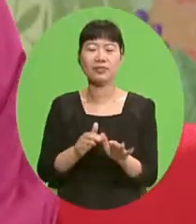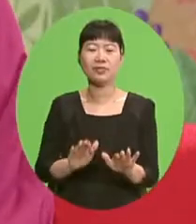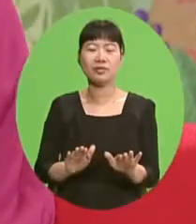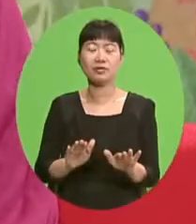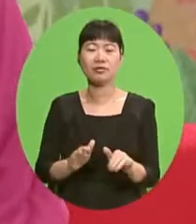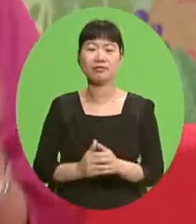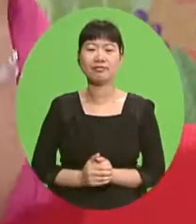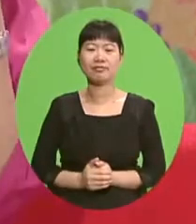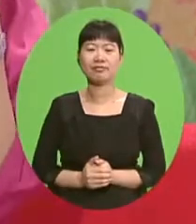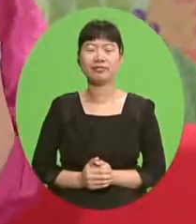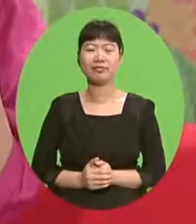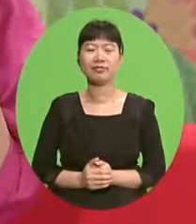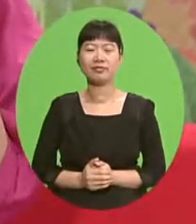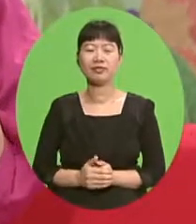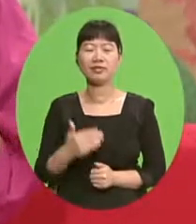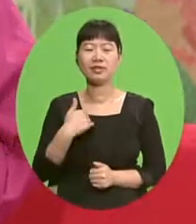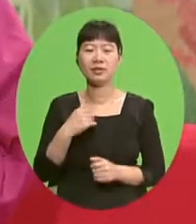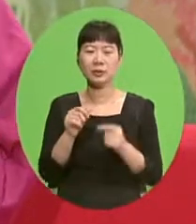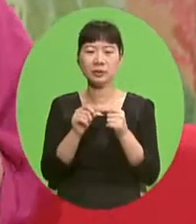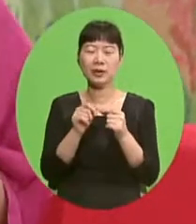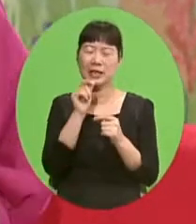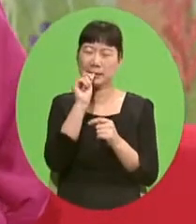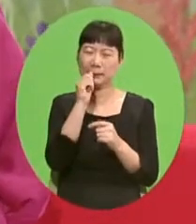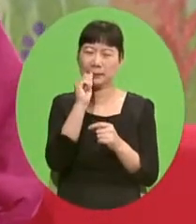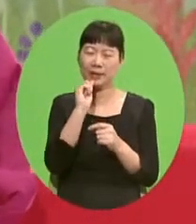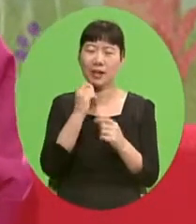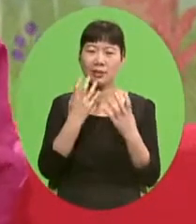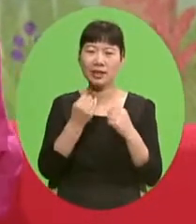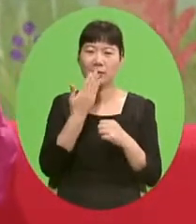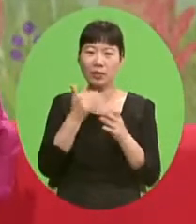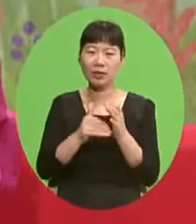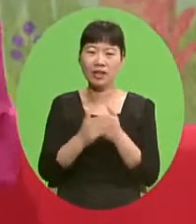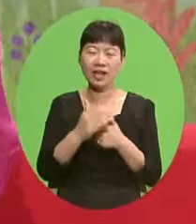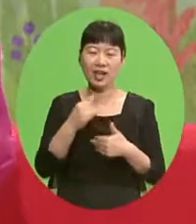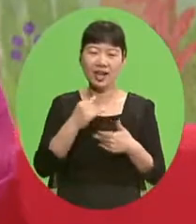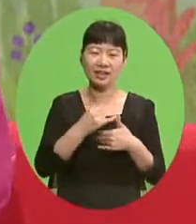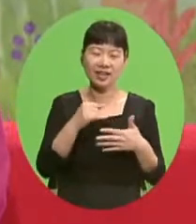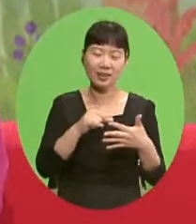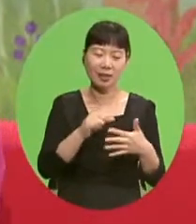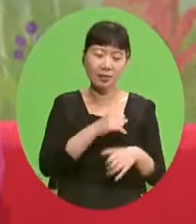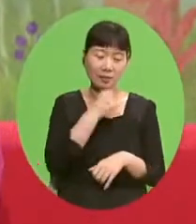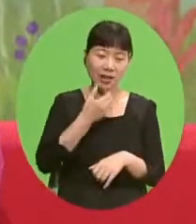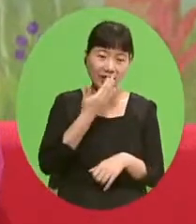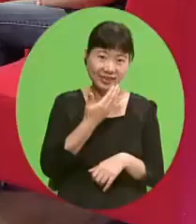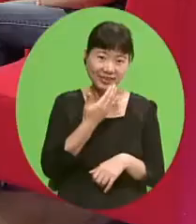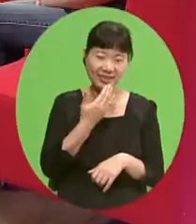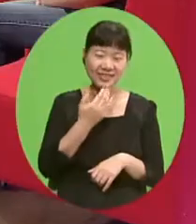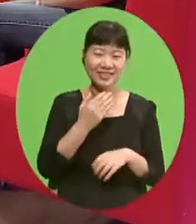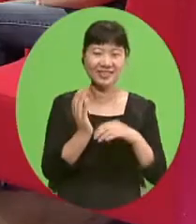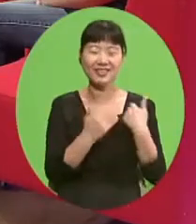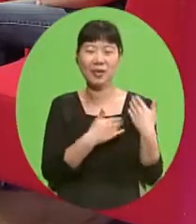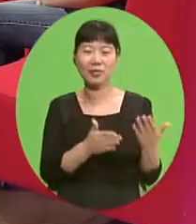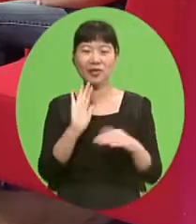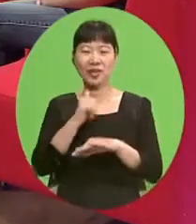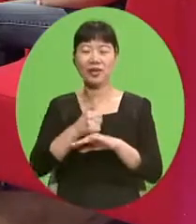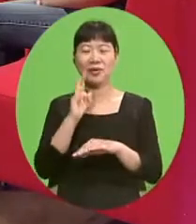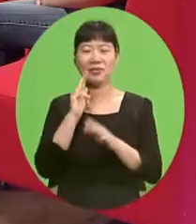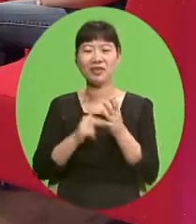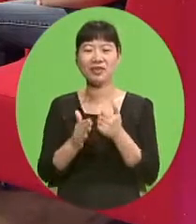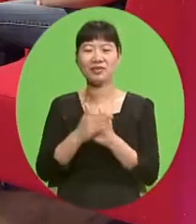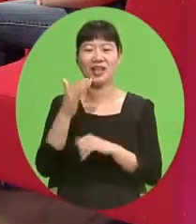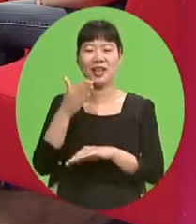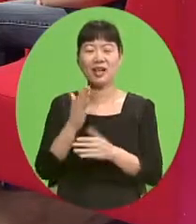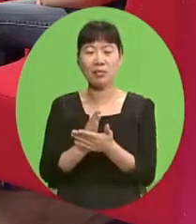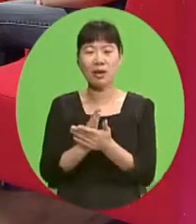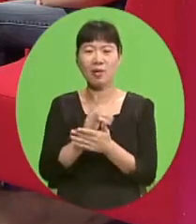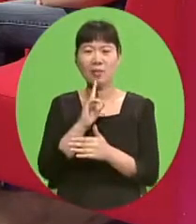아, 저희도 손톱을 너무 많이 먹어가지고요. 뭐 그렇게 맛있니? 이러면서 물어보면서 그 내버려뒀다가 나중에 너무 심해지는 것 같아서 하지 말라고